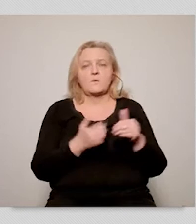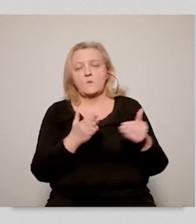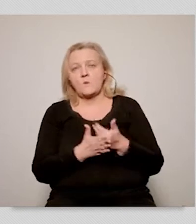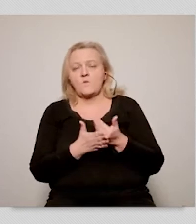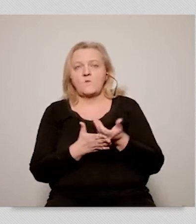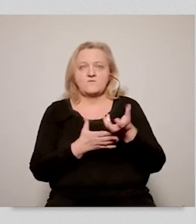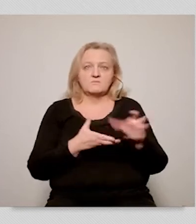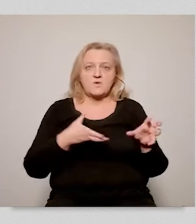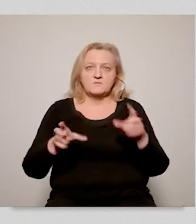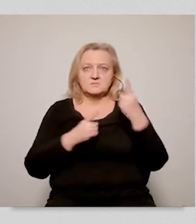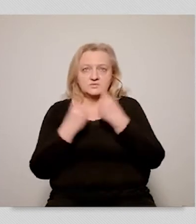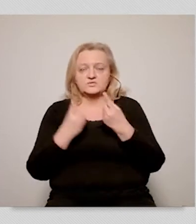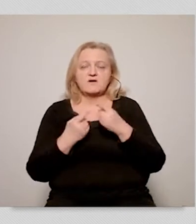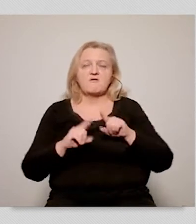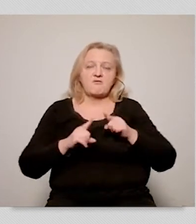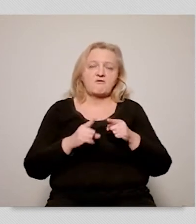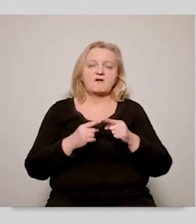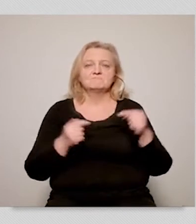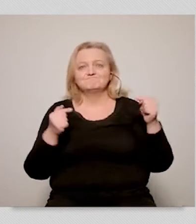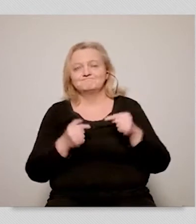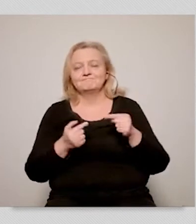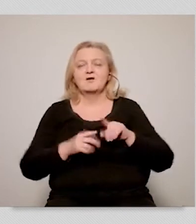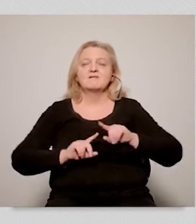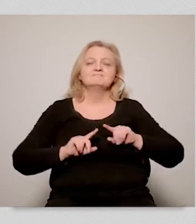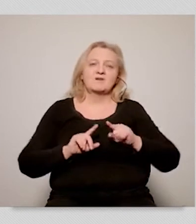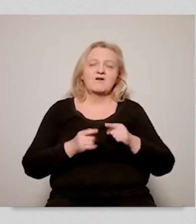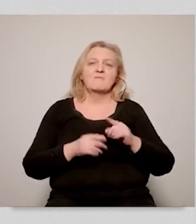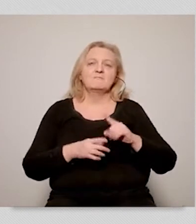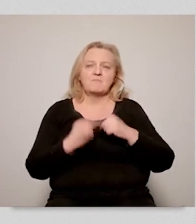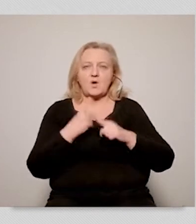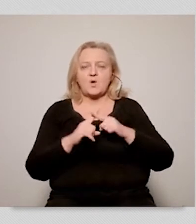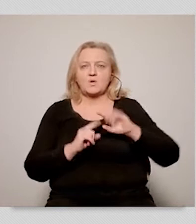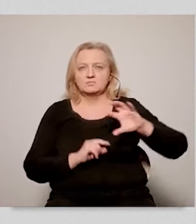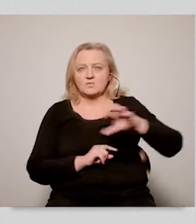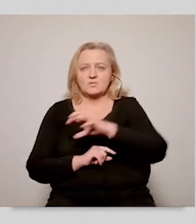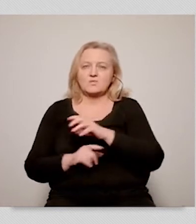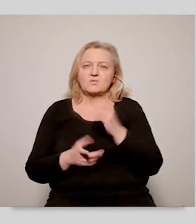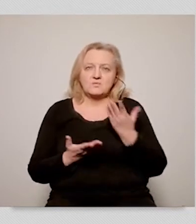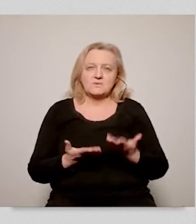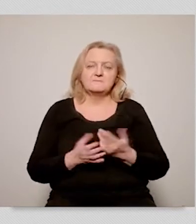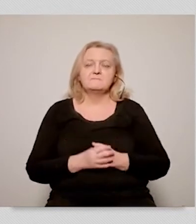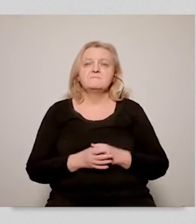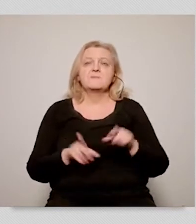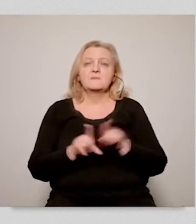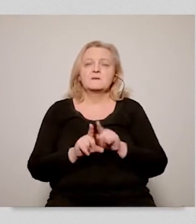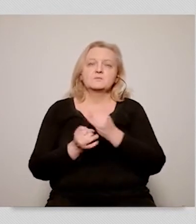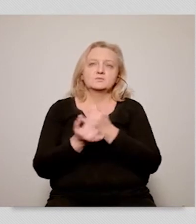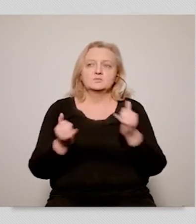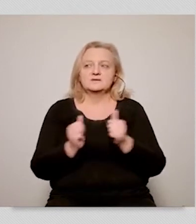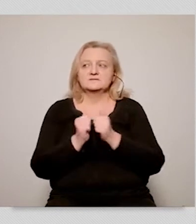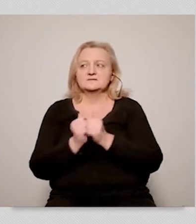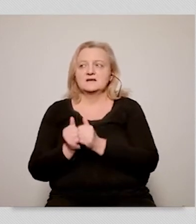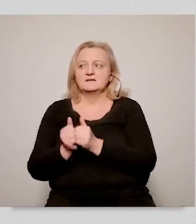nowych podziałów, reorganizacji sceny politycznej najprawdopodobniej i różnych wyzwań,